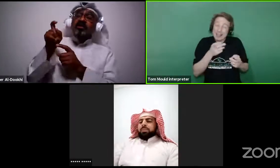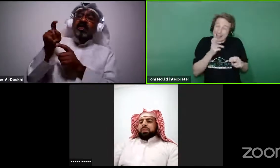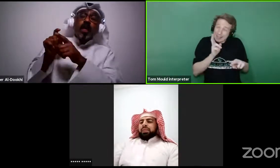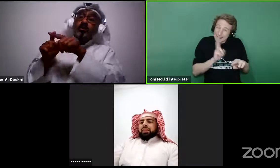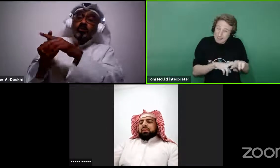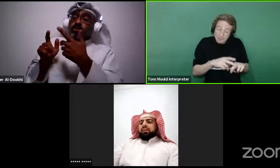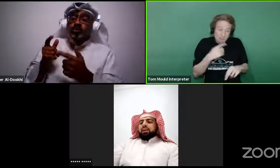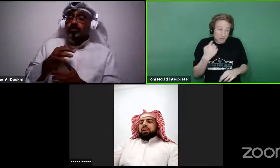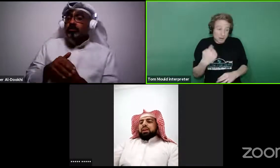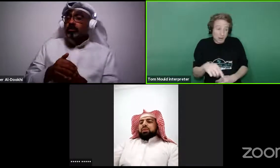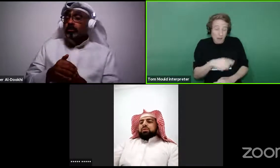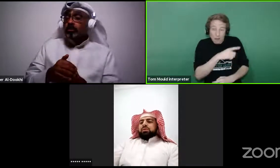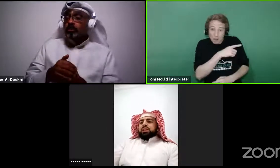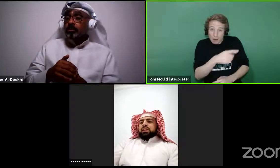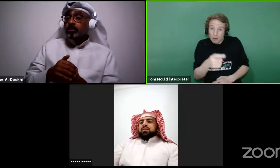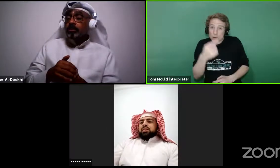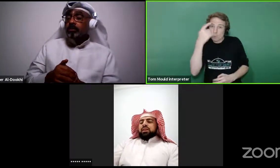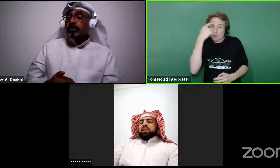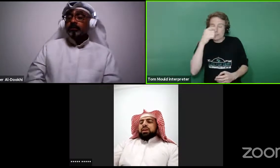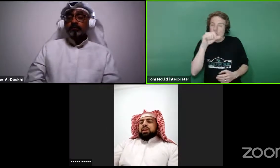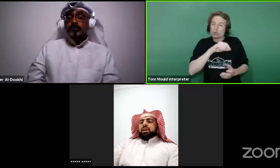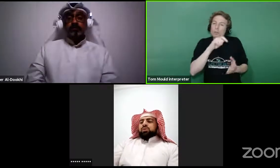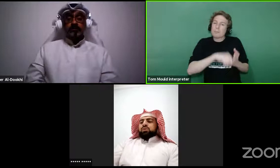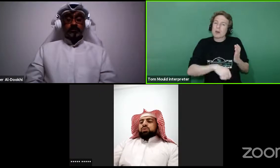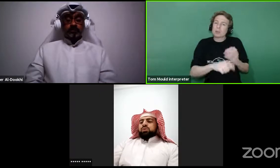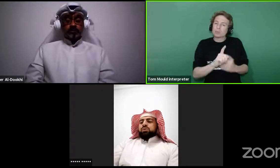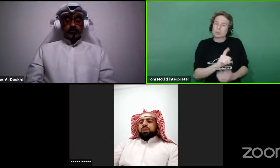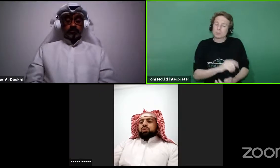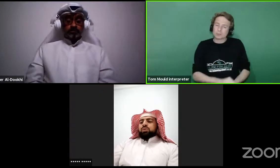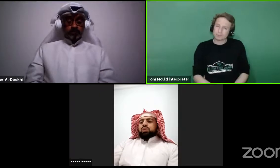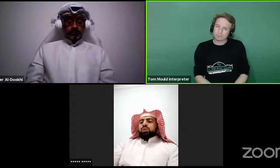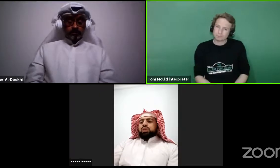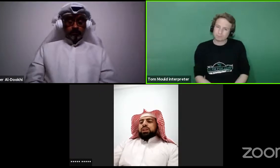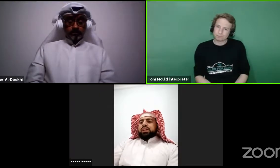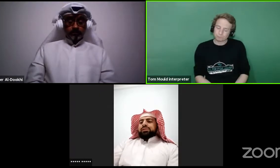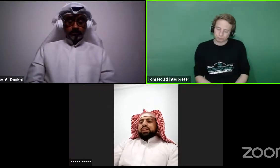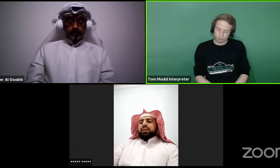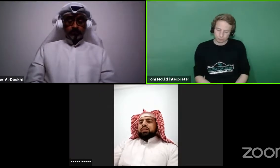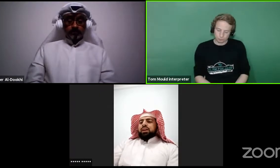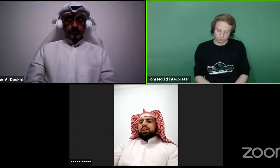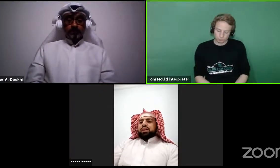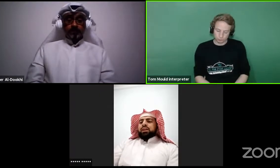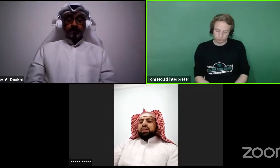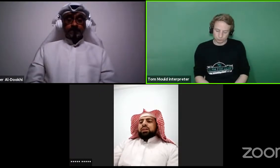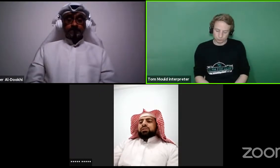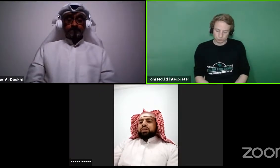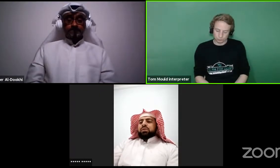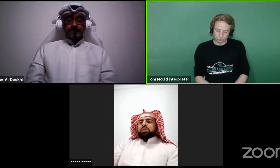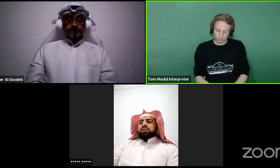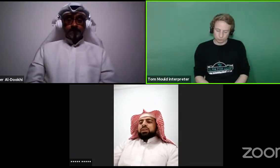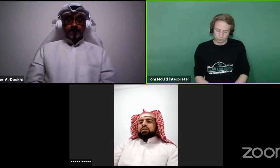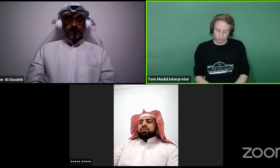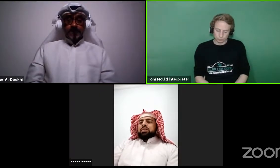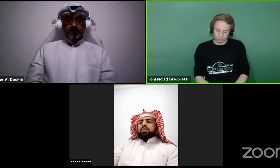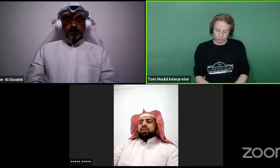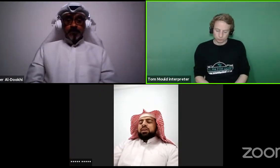liars? قالوا جزاؤه من وجد في رحله